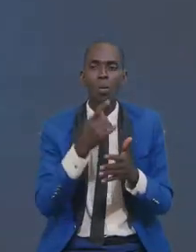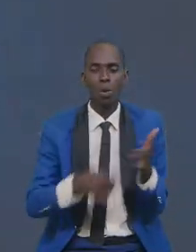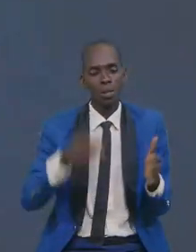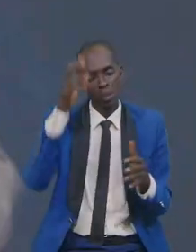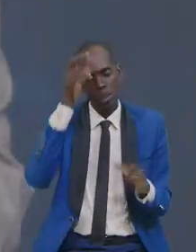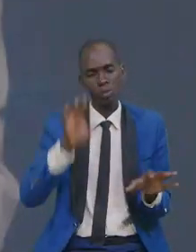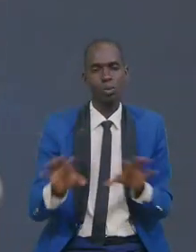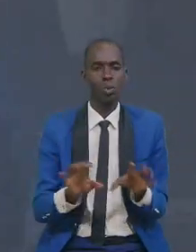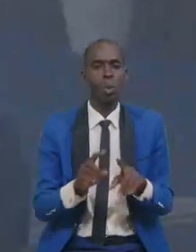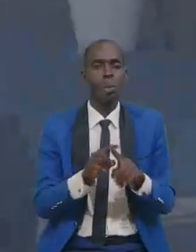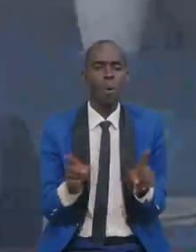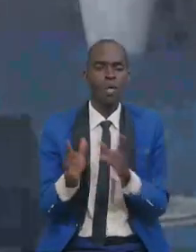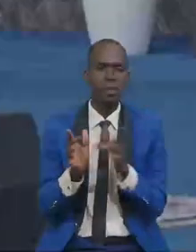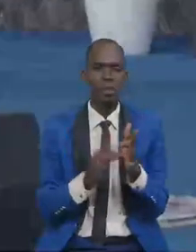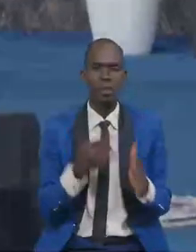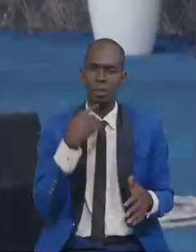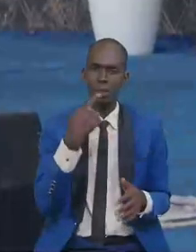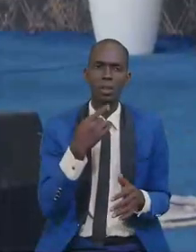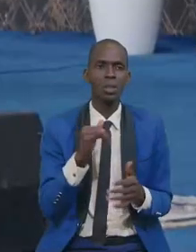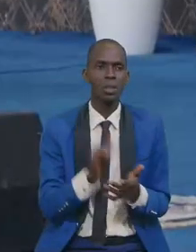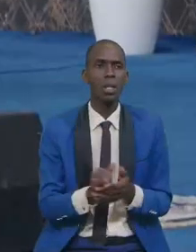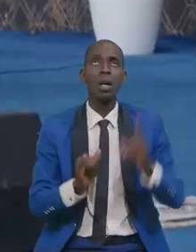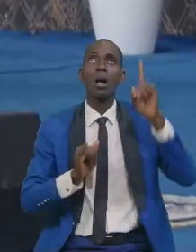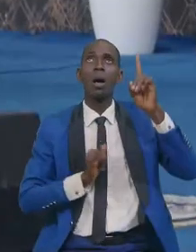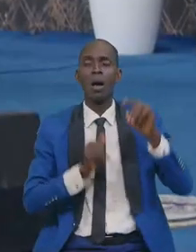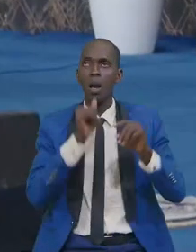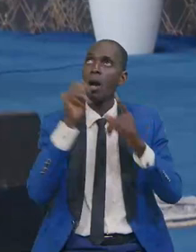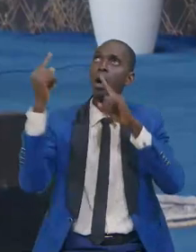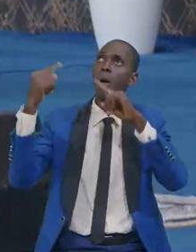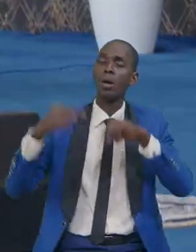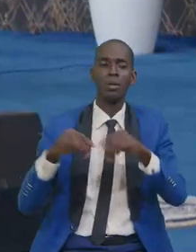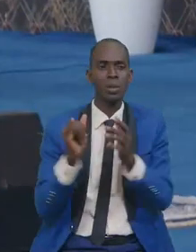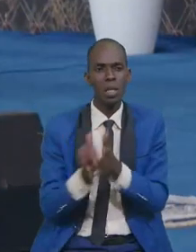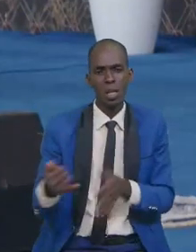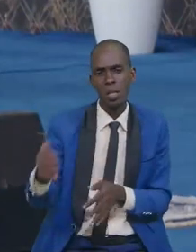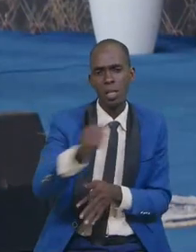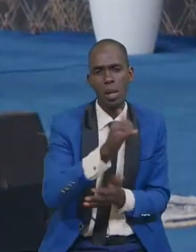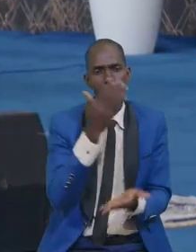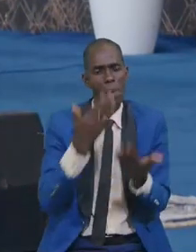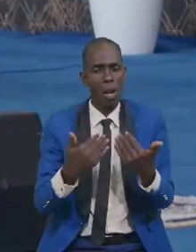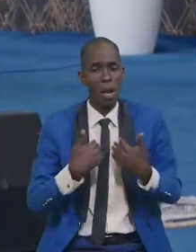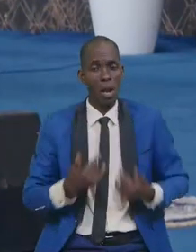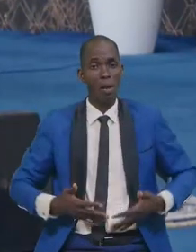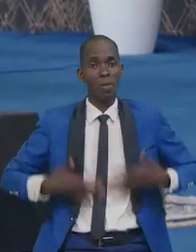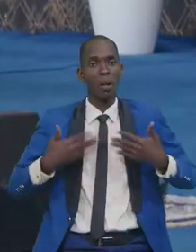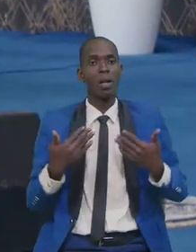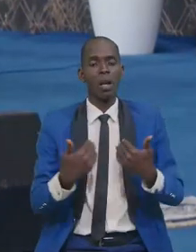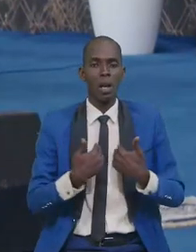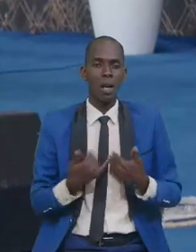diable fait. Mais Jésus a dit, moi je suis venu afin qu'ils aient la vie et qu'elle soit